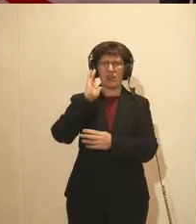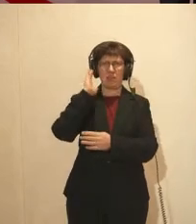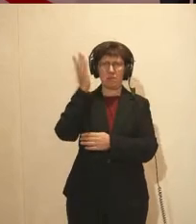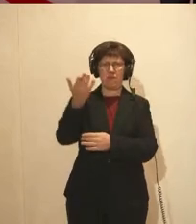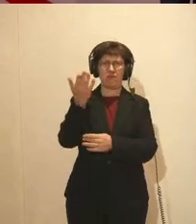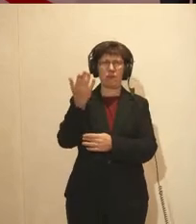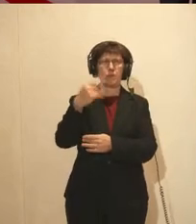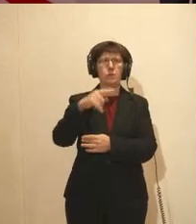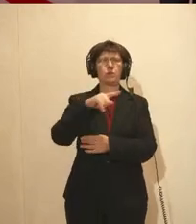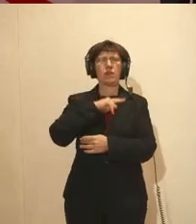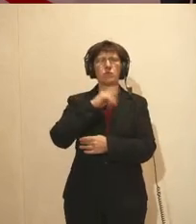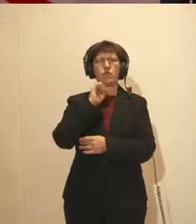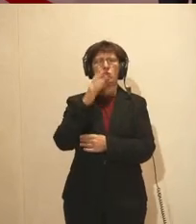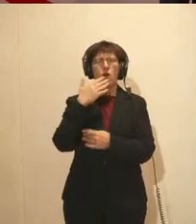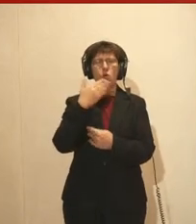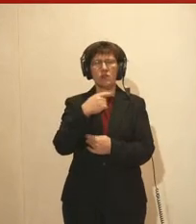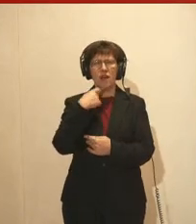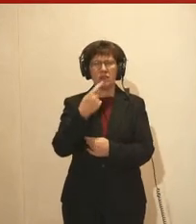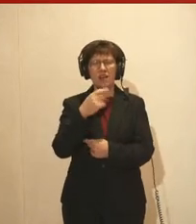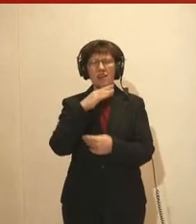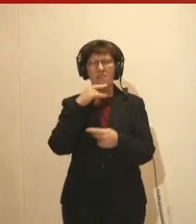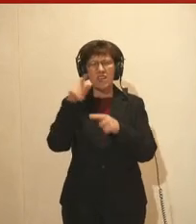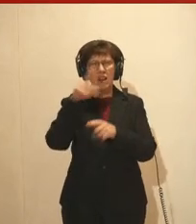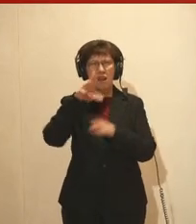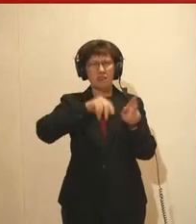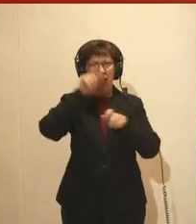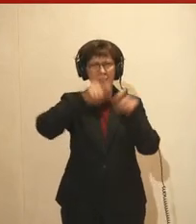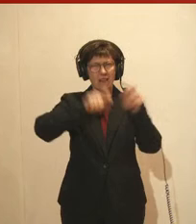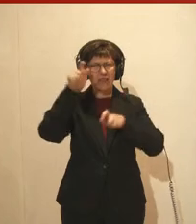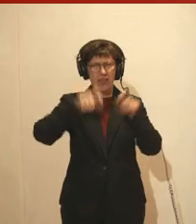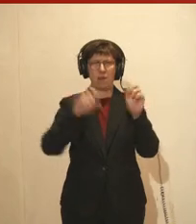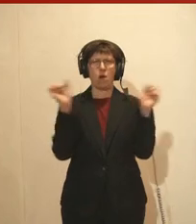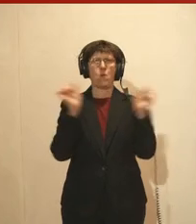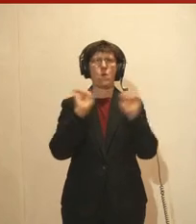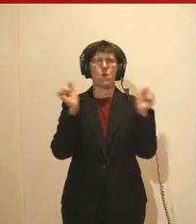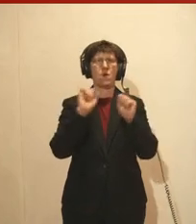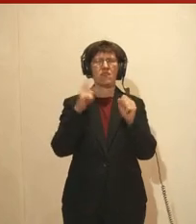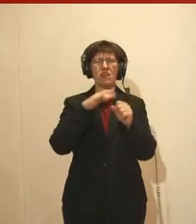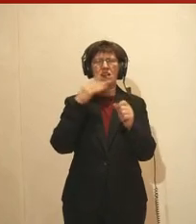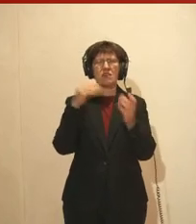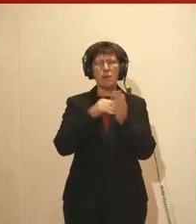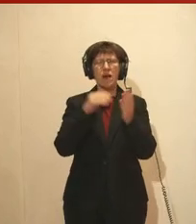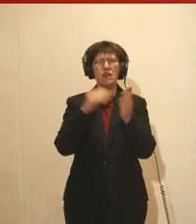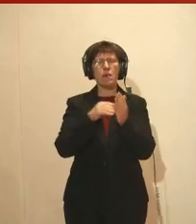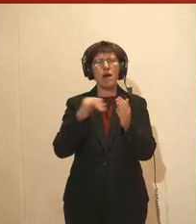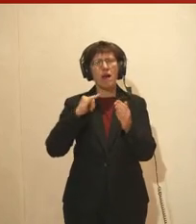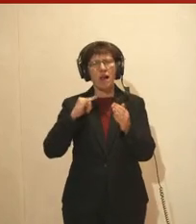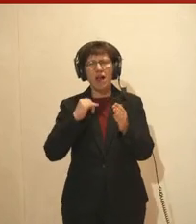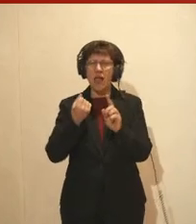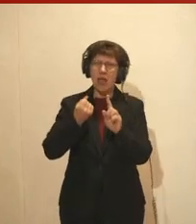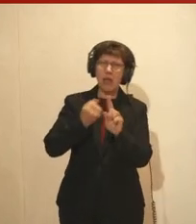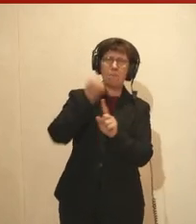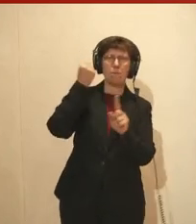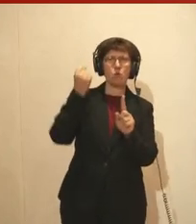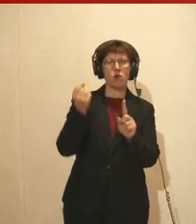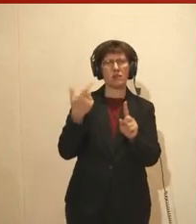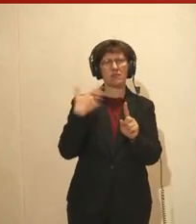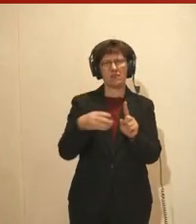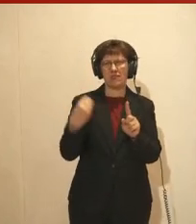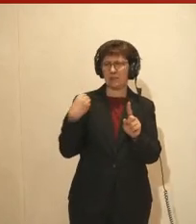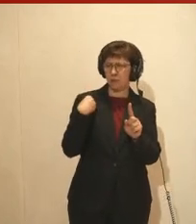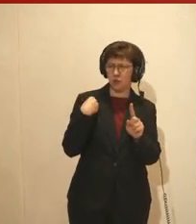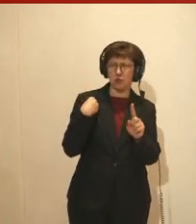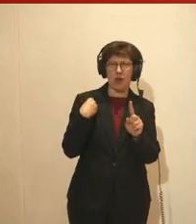und ich will aber auch danke sagen natürlich den vielen teilnehmerinnen und teilnehmern die so wahnsinnig viele interessante impulse uns jetzt auch gegeben haben